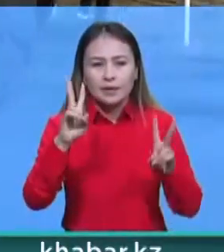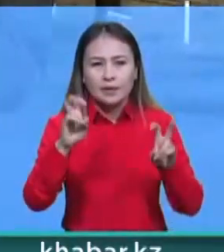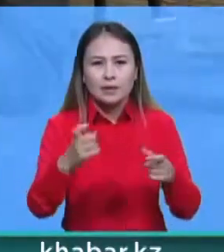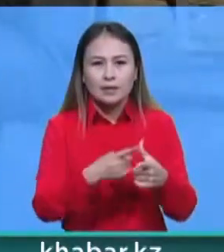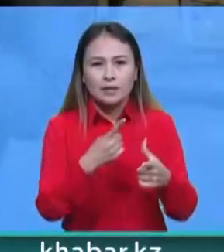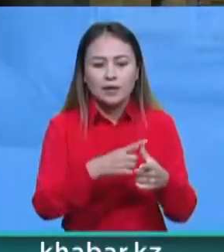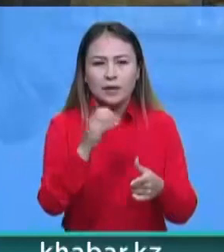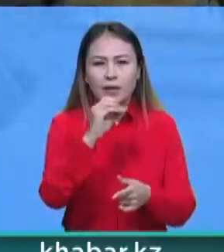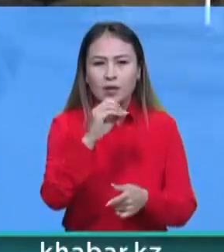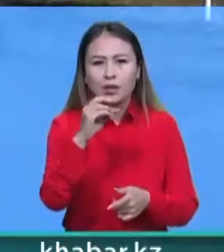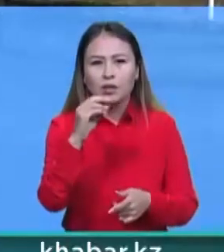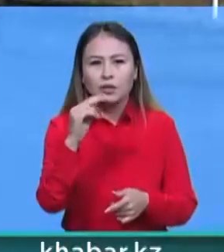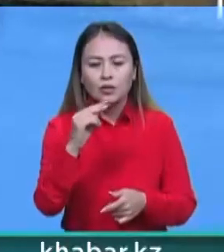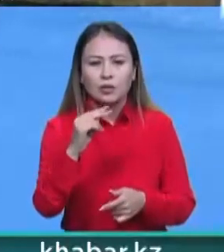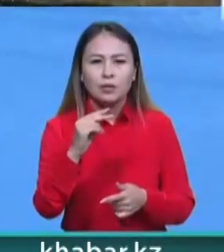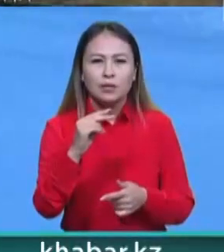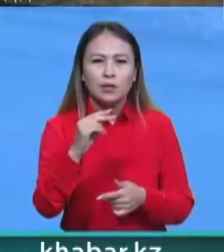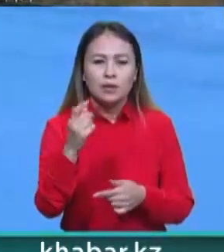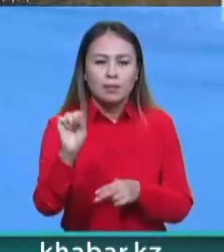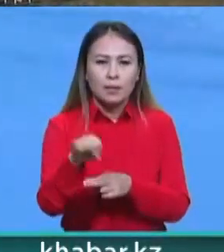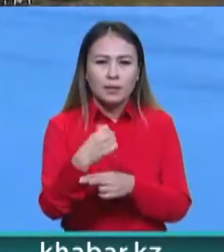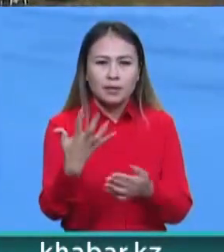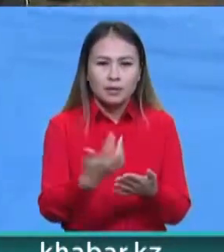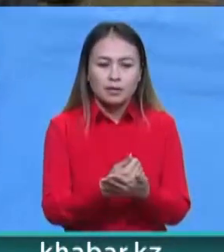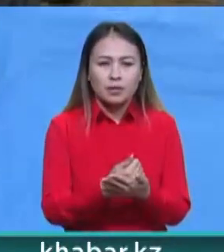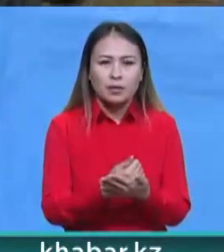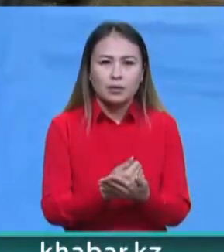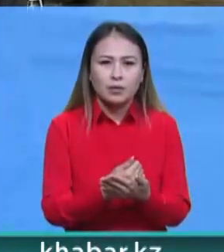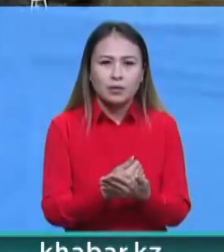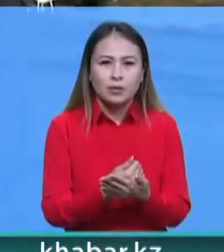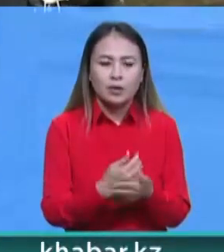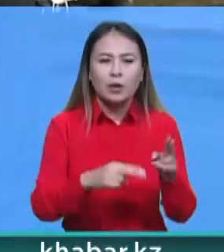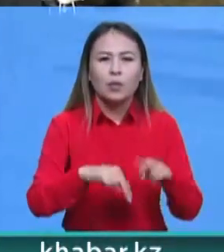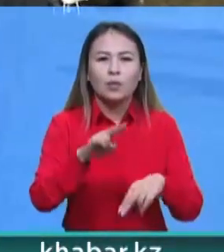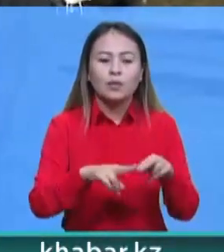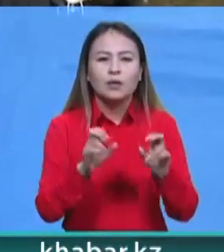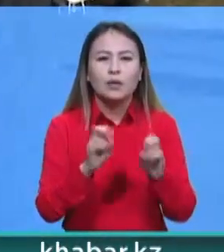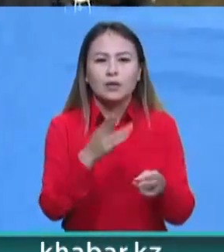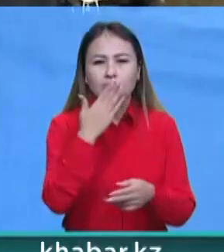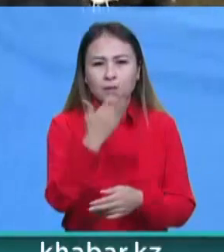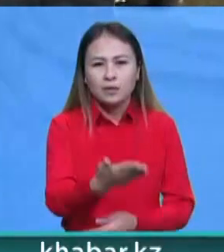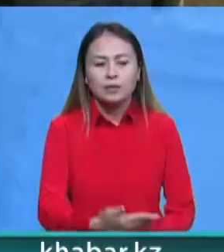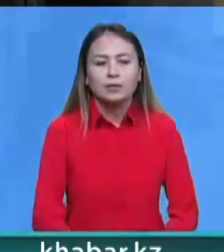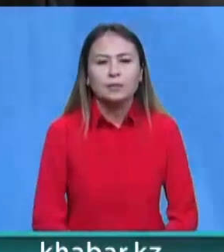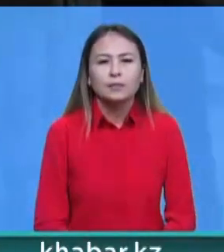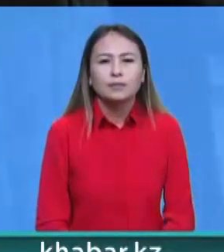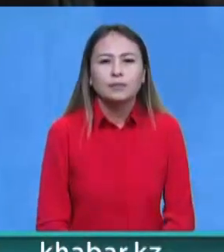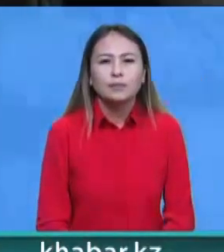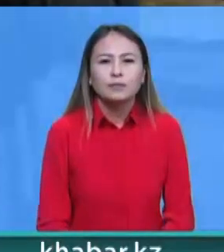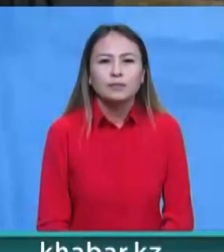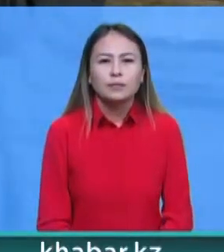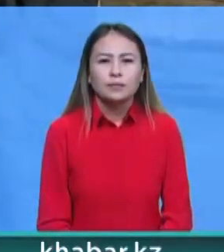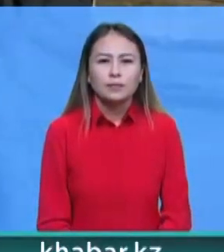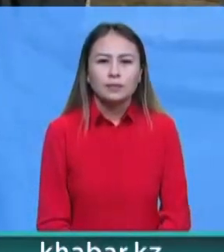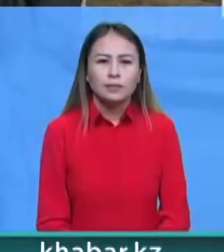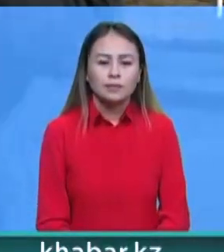Евгений Чибисов жорға жарысының жеңімпаз атанды. Ал енді Евгений айтыңызшы, көңіл-күйіңіз қалай? Қуанып жатырсыз ба? Да, победа